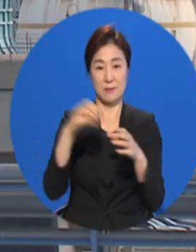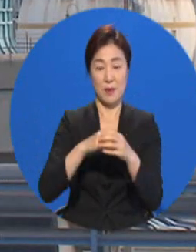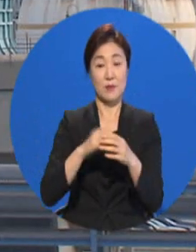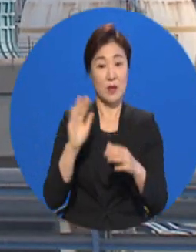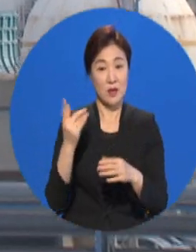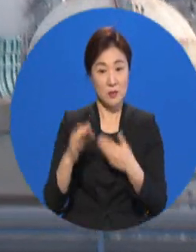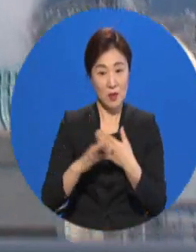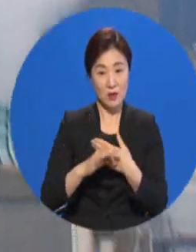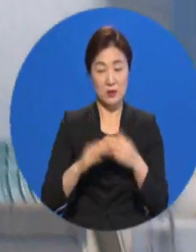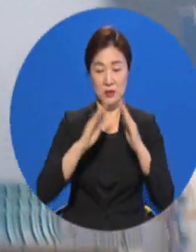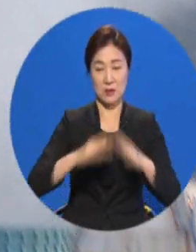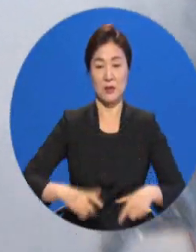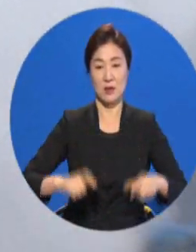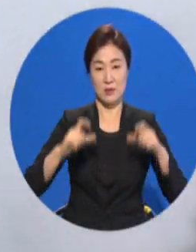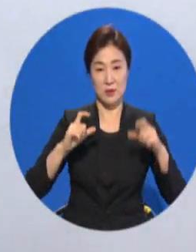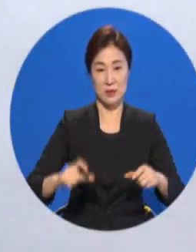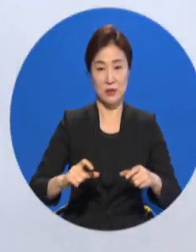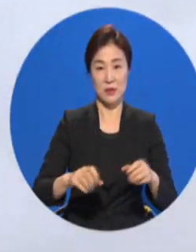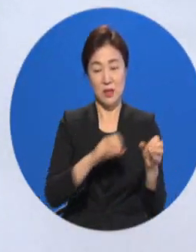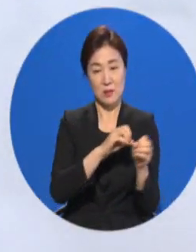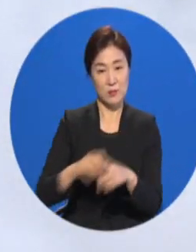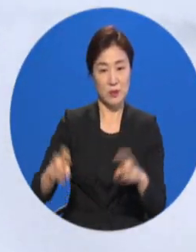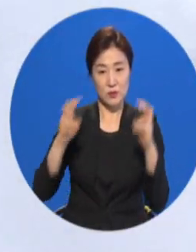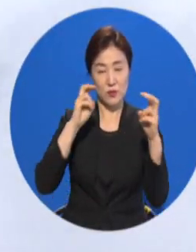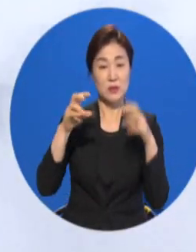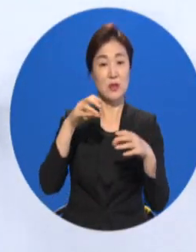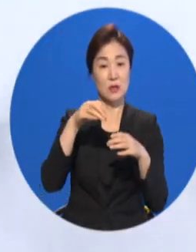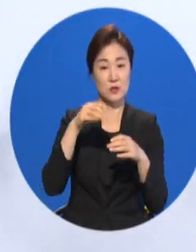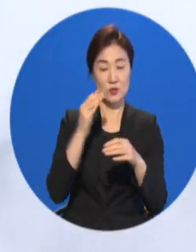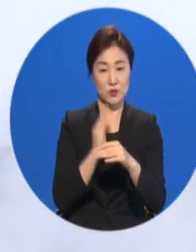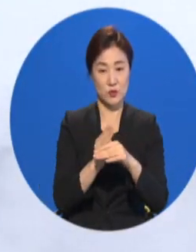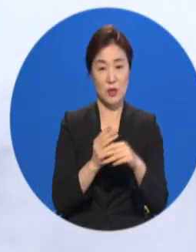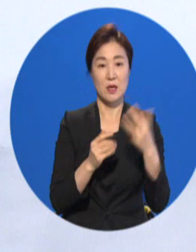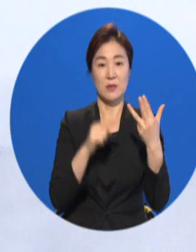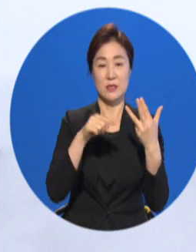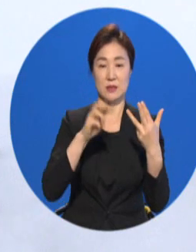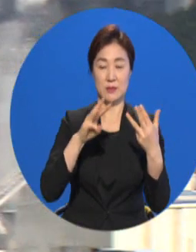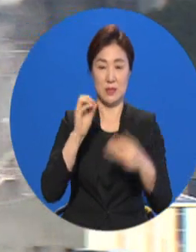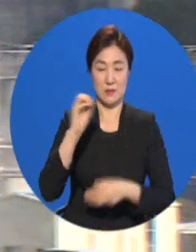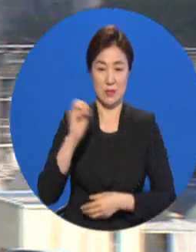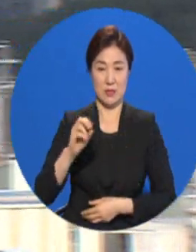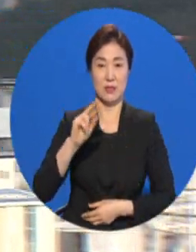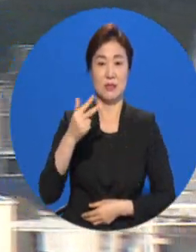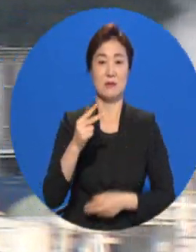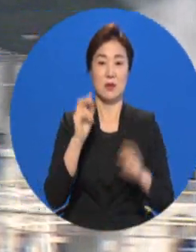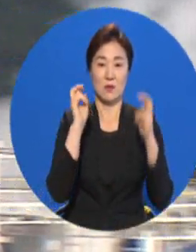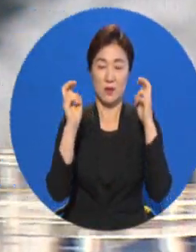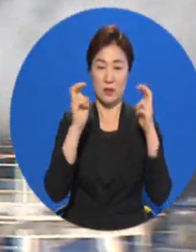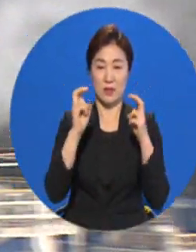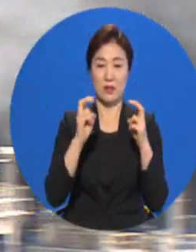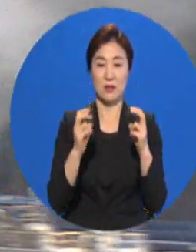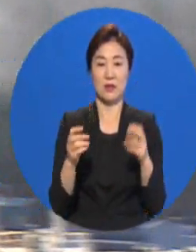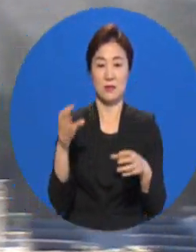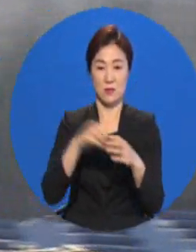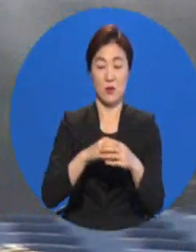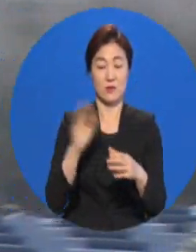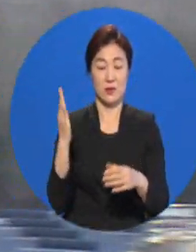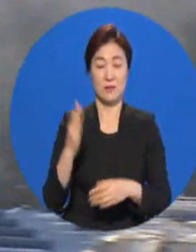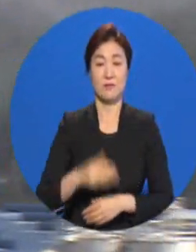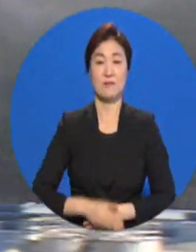지역에서는 전체 대기오염물질 배출 사업장 가운데 8.3%인 200여 곳이 새로운 제도를 적용받게